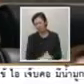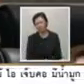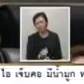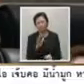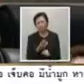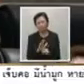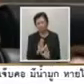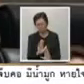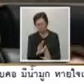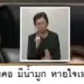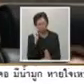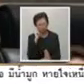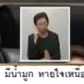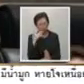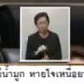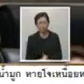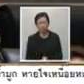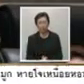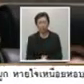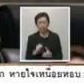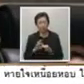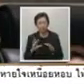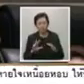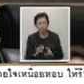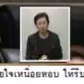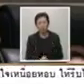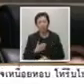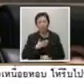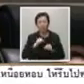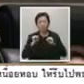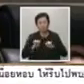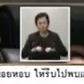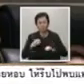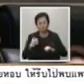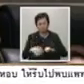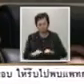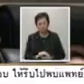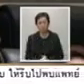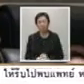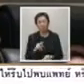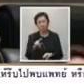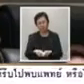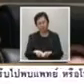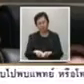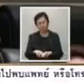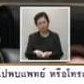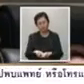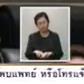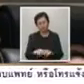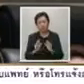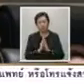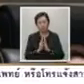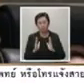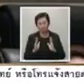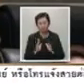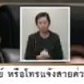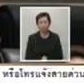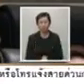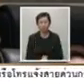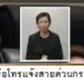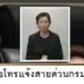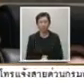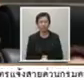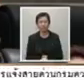พอรับฟังได้แล้ว ท่านประธานว่าไม่เกี่ยว คร ับท่าน ผมได้วินิจฉัยแล้วนะครับท่านวิรัตนั่งเถอะครับ ครับขอบคุณนะที่ท่านวินิจฉัยอย่